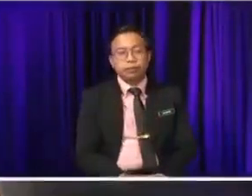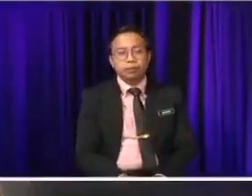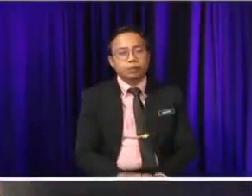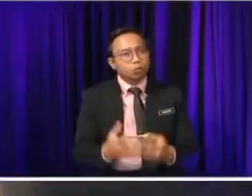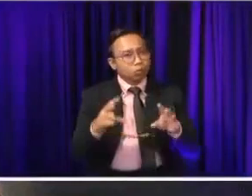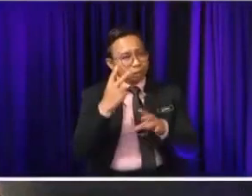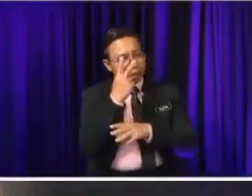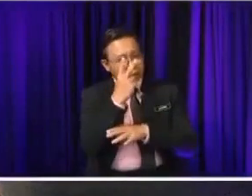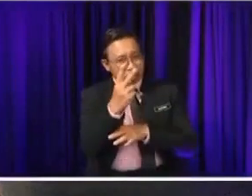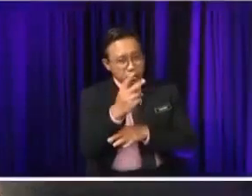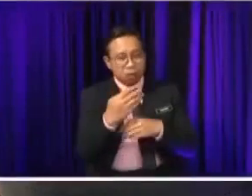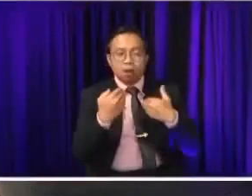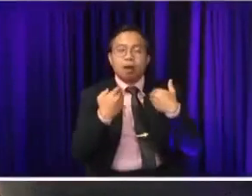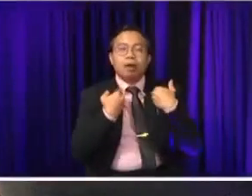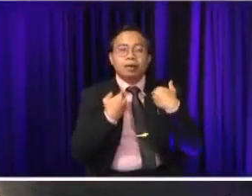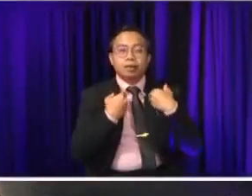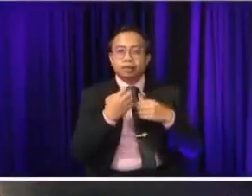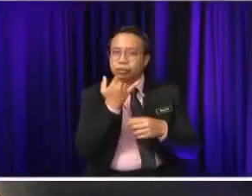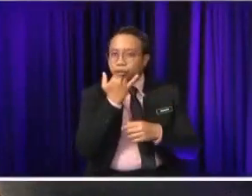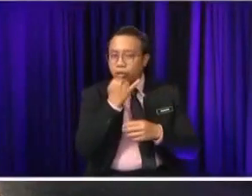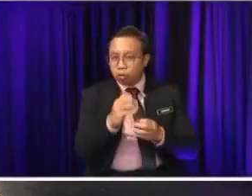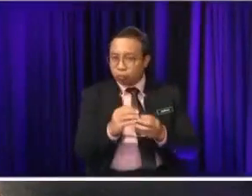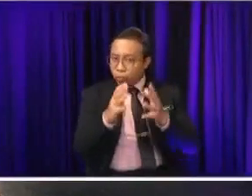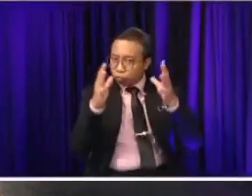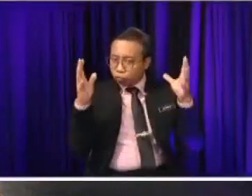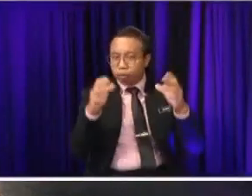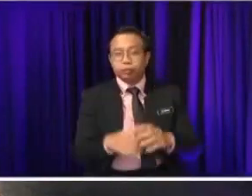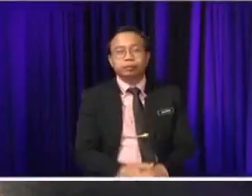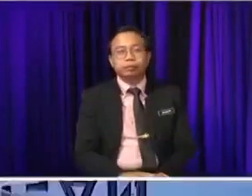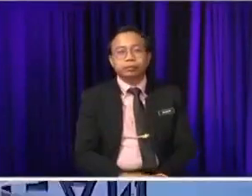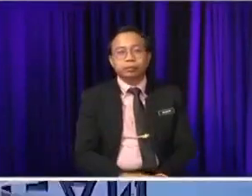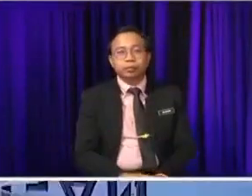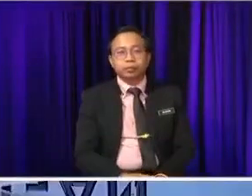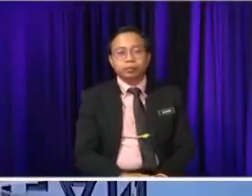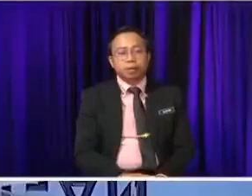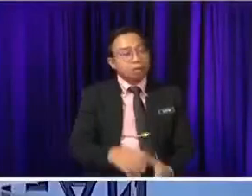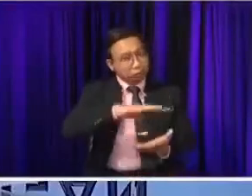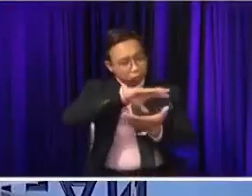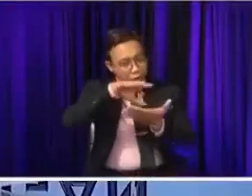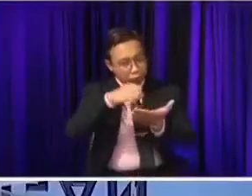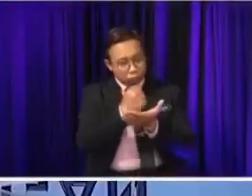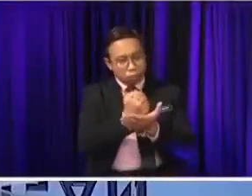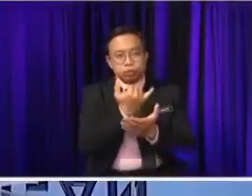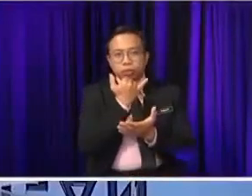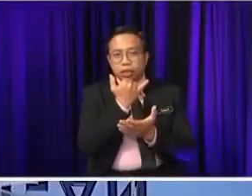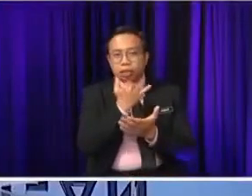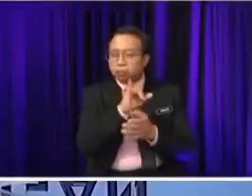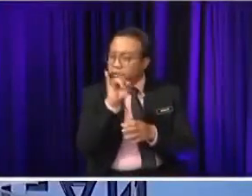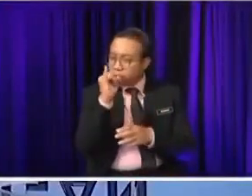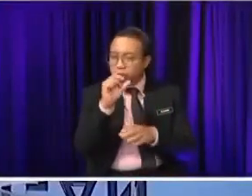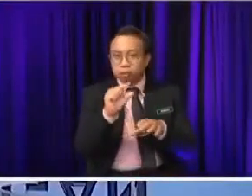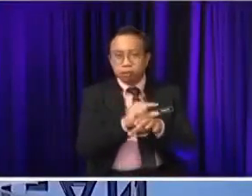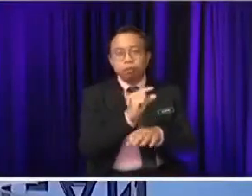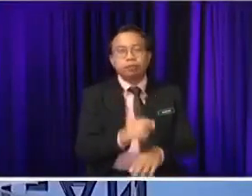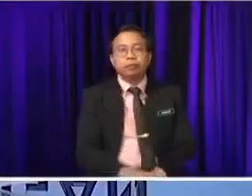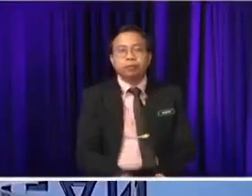rupa-rupanya berlaku kesalahan yang meja terserah maju nih maksudnya langsung total sepenuhnya tidak boleh digunakan